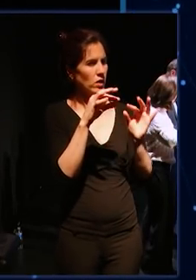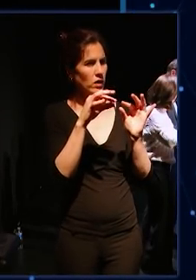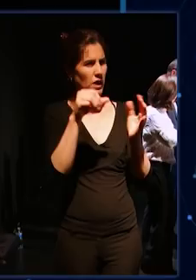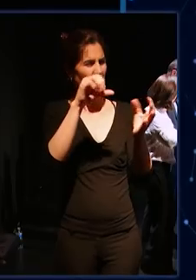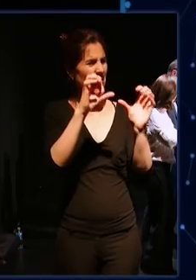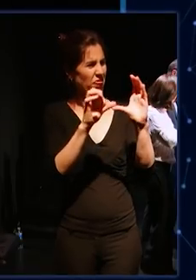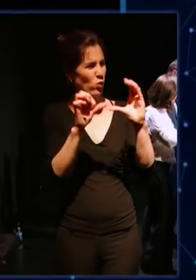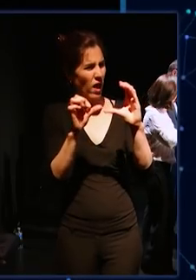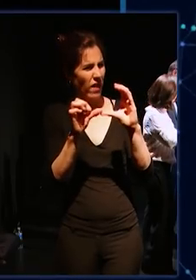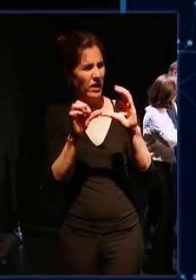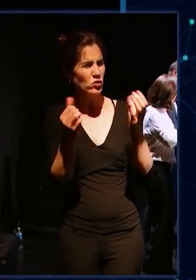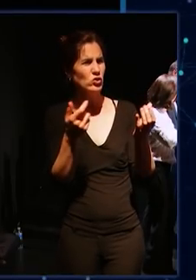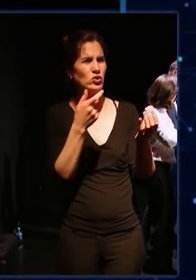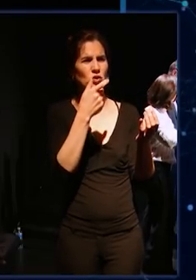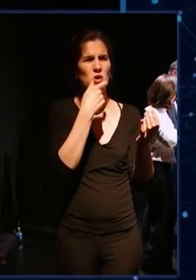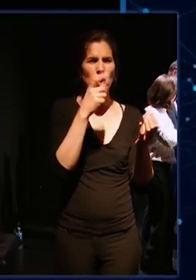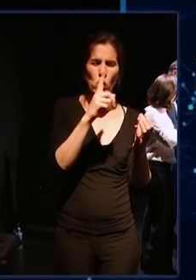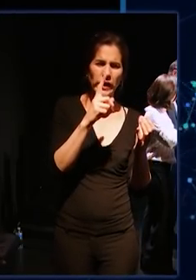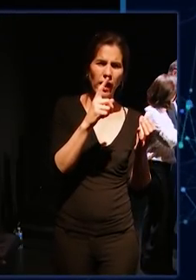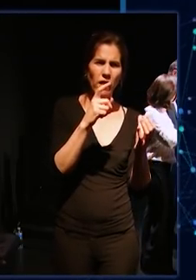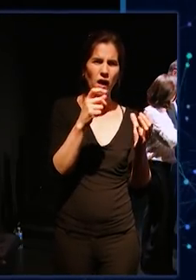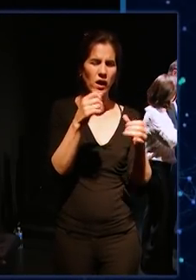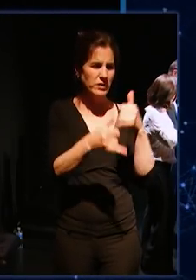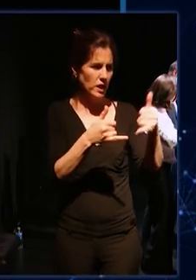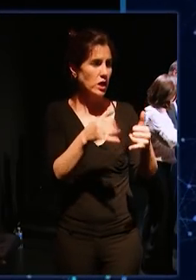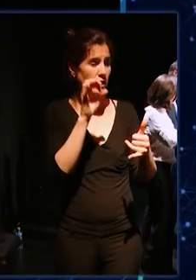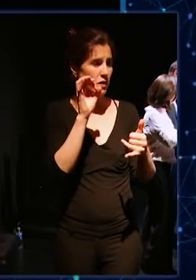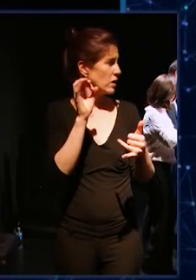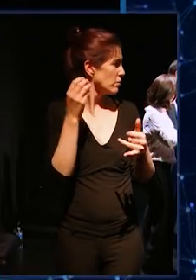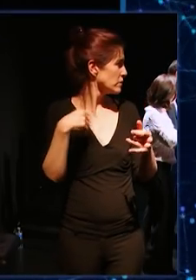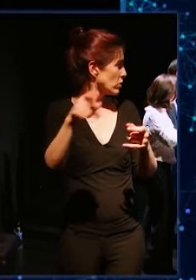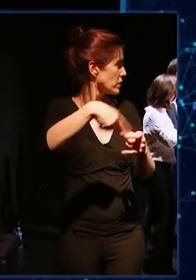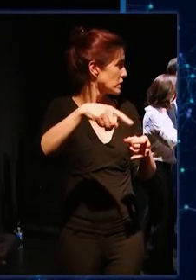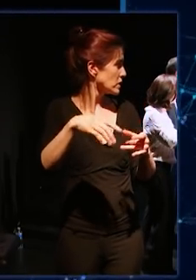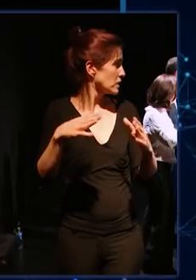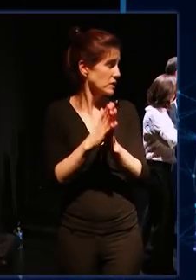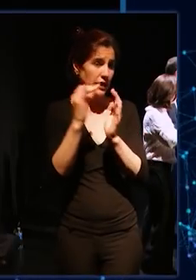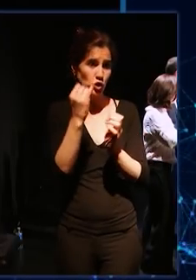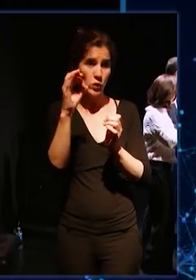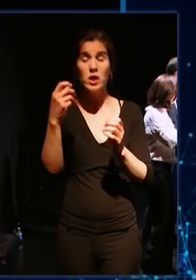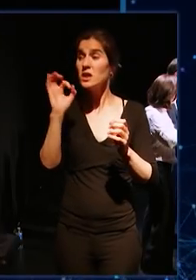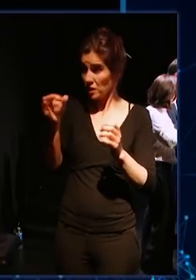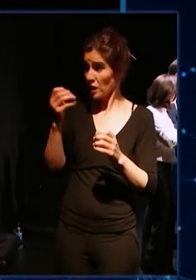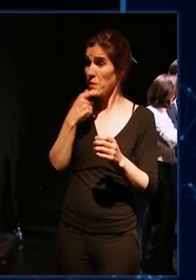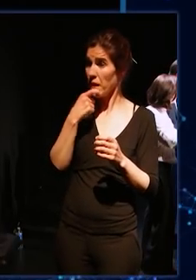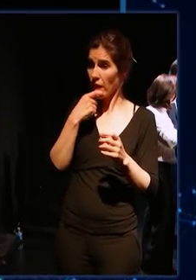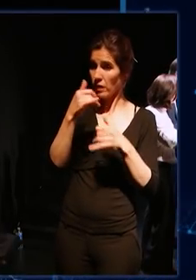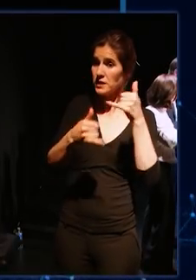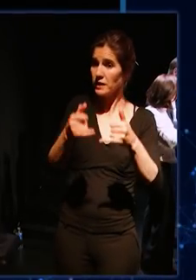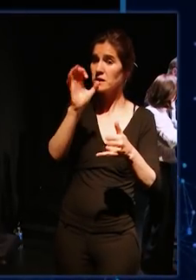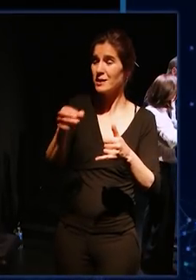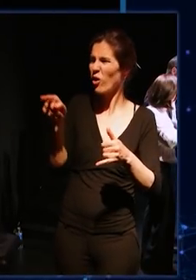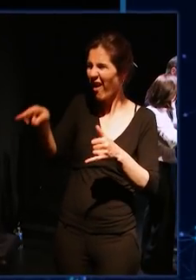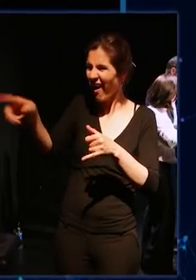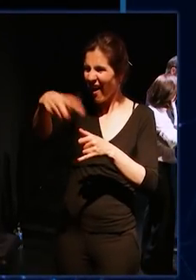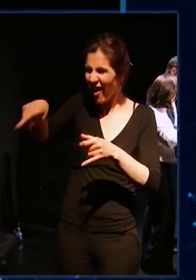no li agrada la bicicleta o tal com diu la bicicleta? Sí que m'agrada, s'equivoca, no m'agrada el que han fet. Bueno, exacte, no li agrada el